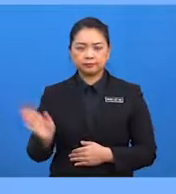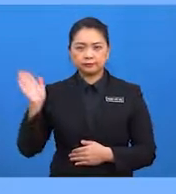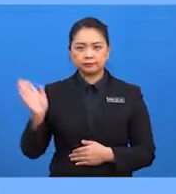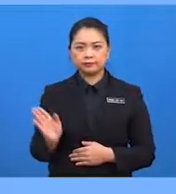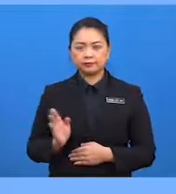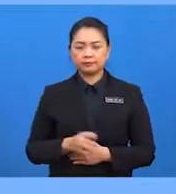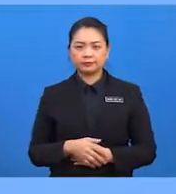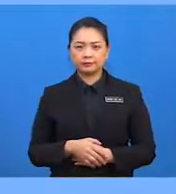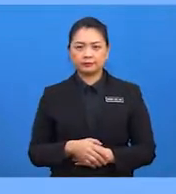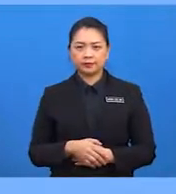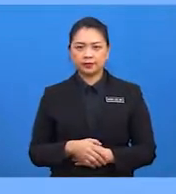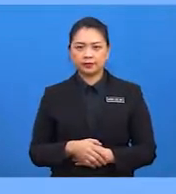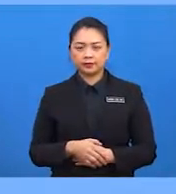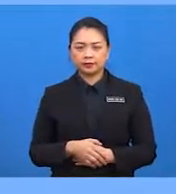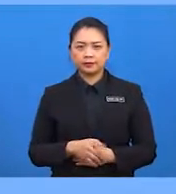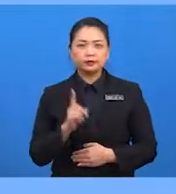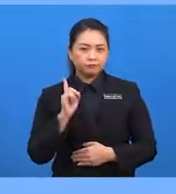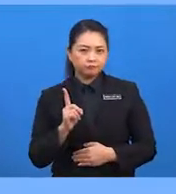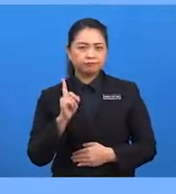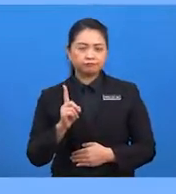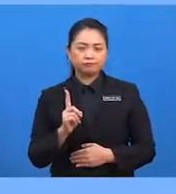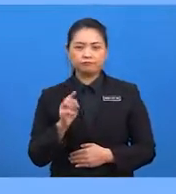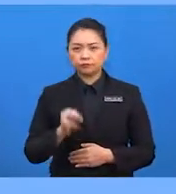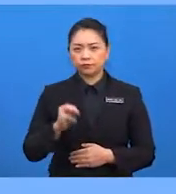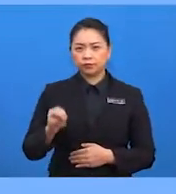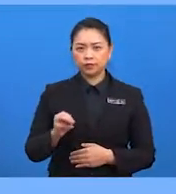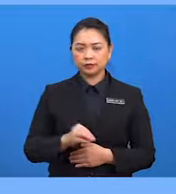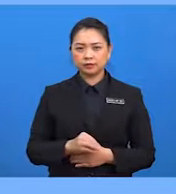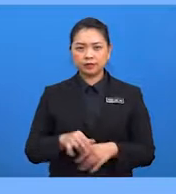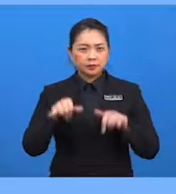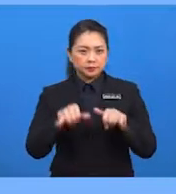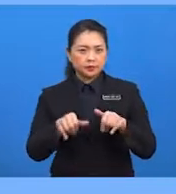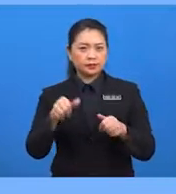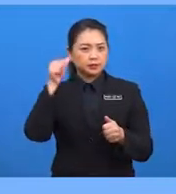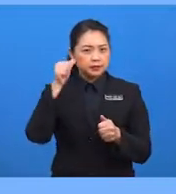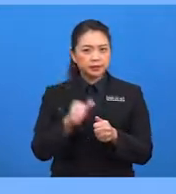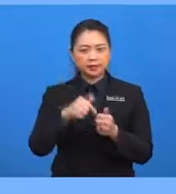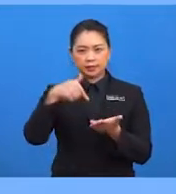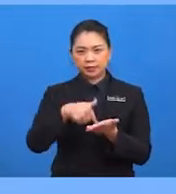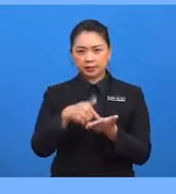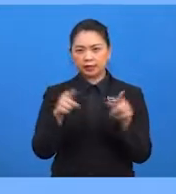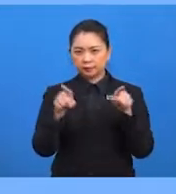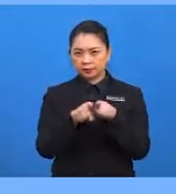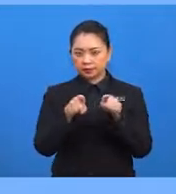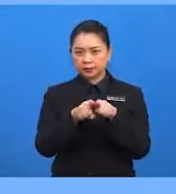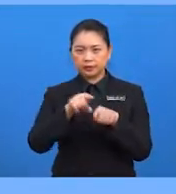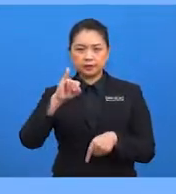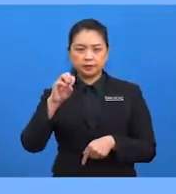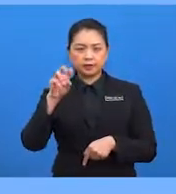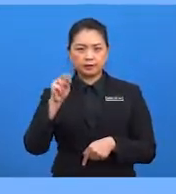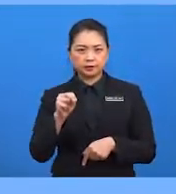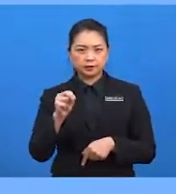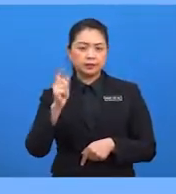CH3COOH. Ha, murid-murid. Masih ingat lagi tak pada persamaan ion